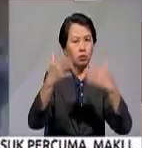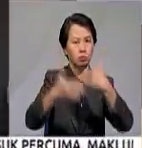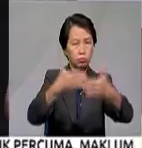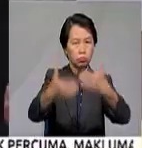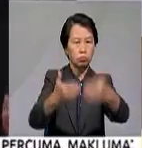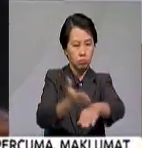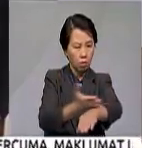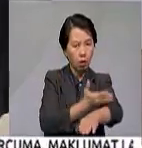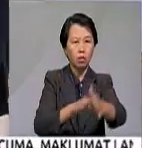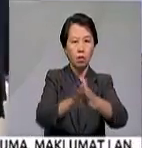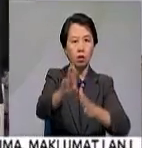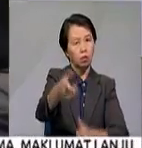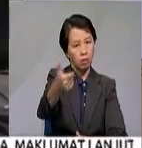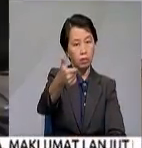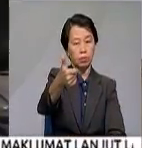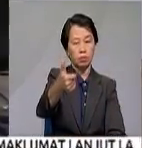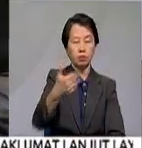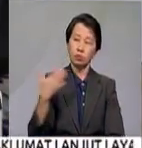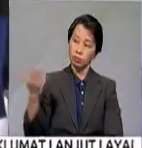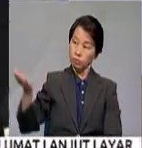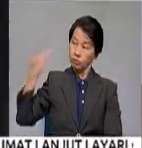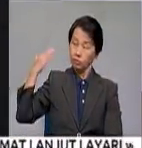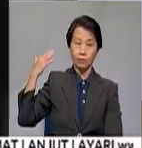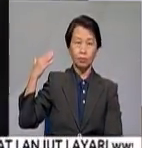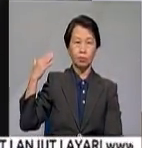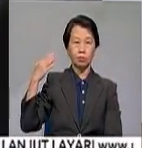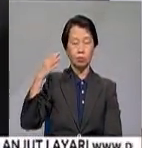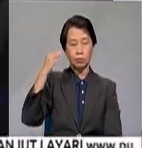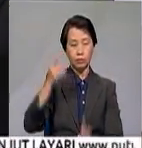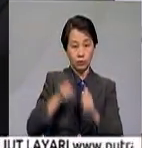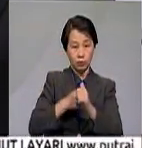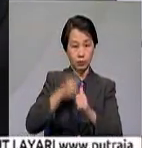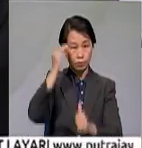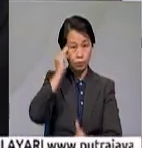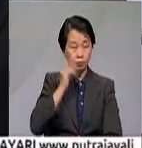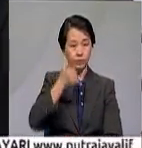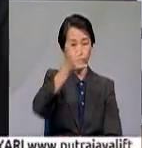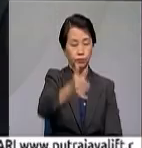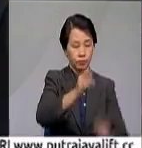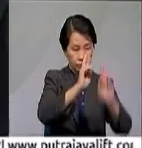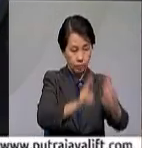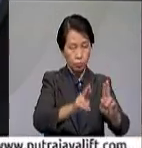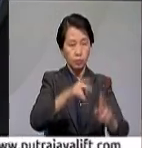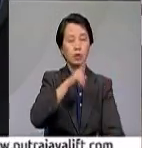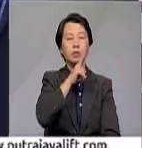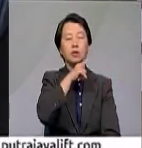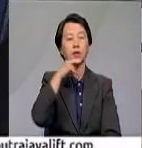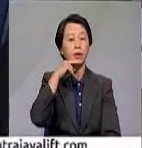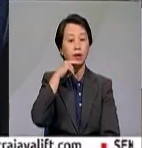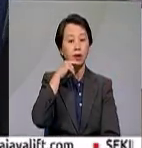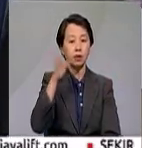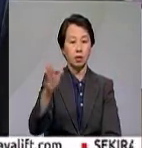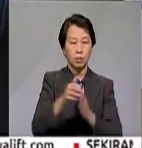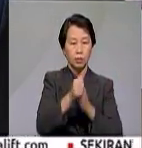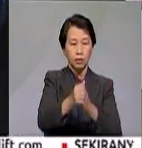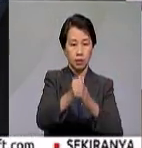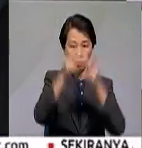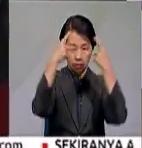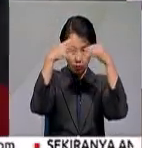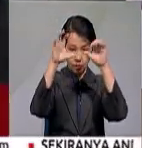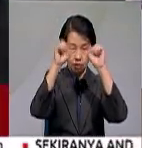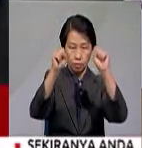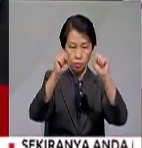kemajuan. Terdahulu, Tun Dr. Mahathir menerima kunjungan hormat delegasi Rusia. Mereka diketuai Presiden